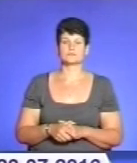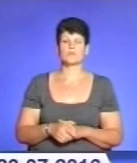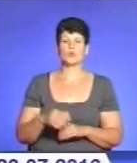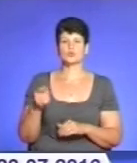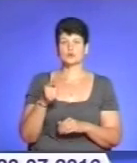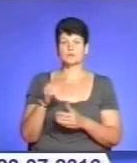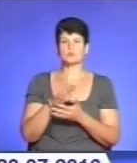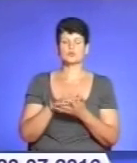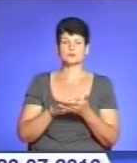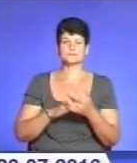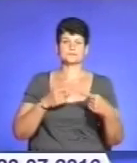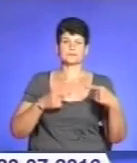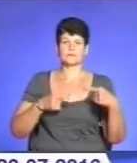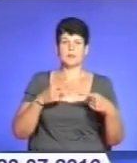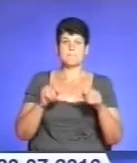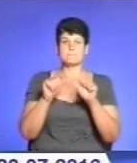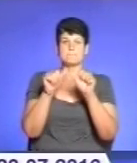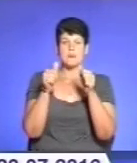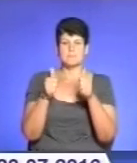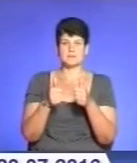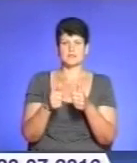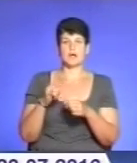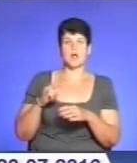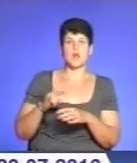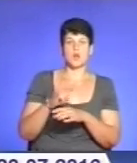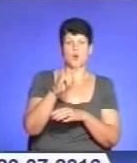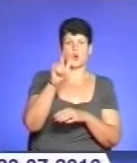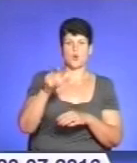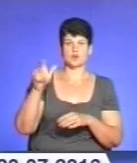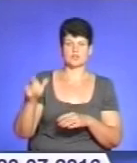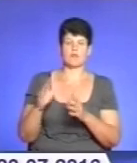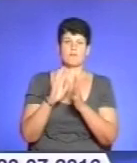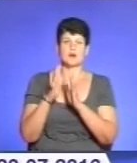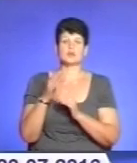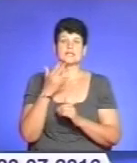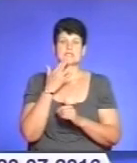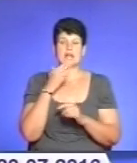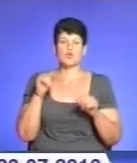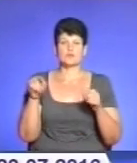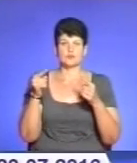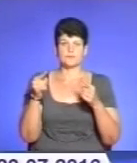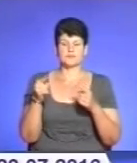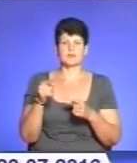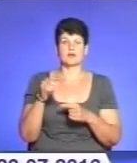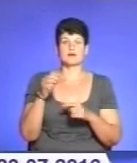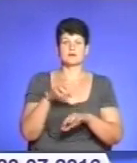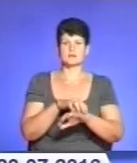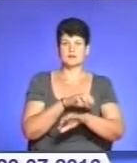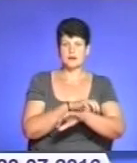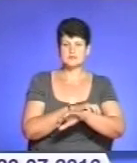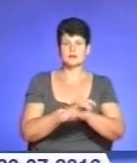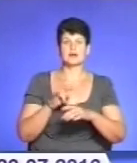У Тернополі триває дискусія щодо пам'ятника льотчикам-визволителям у парку Національного відродження. Нагадаю, радянський літак МіГ-17 за